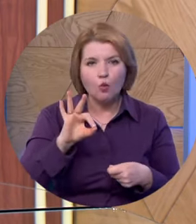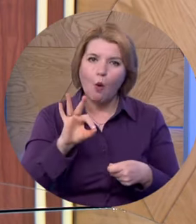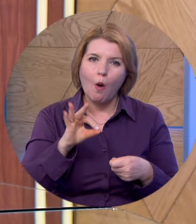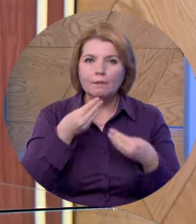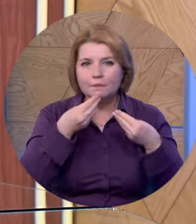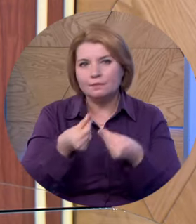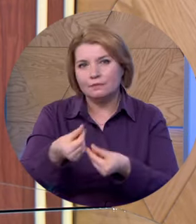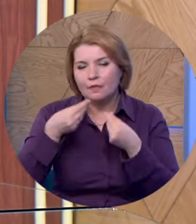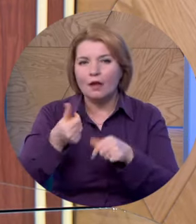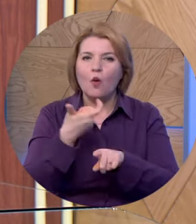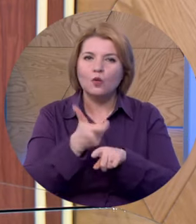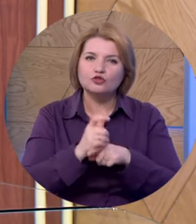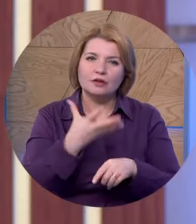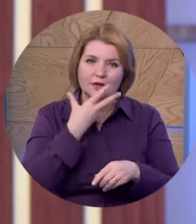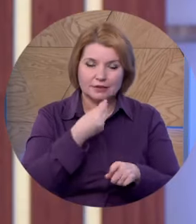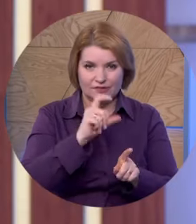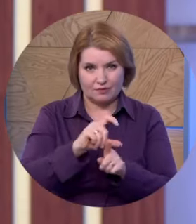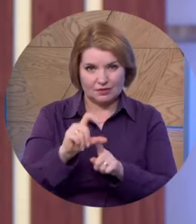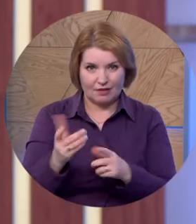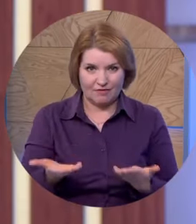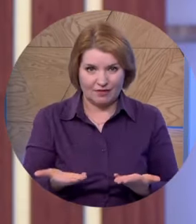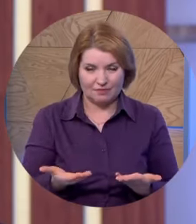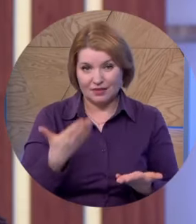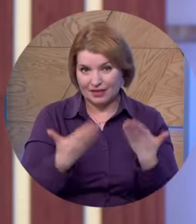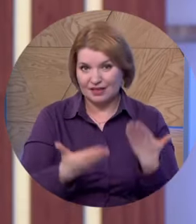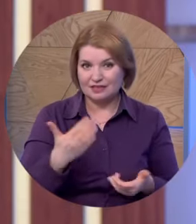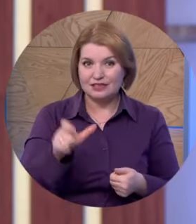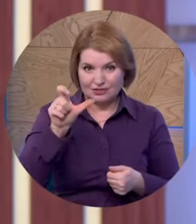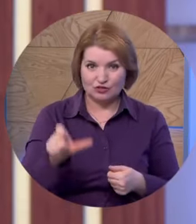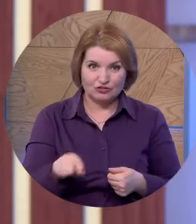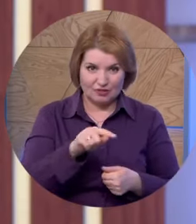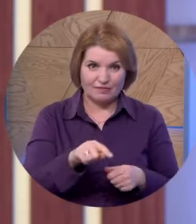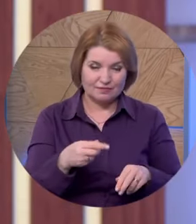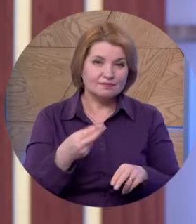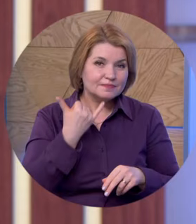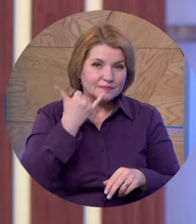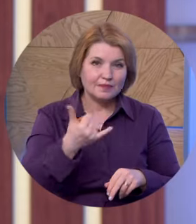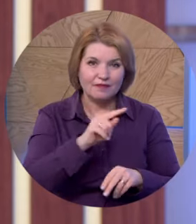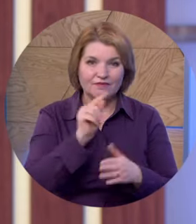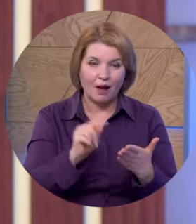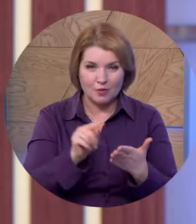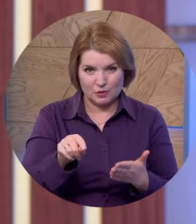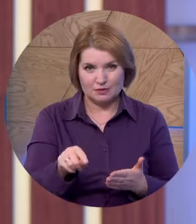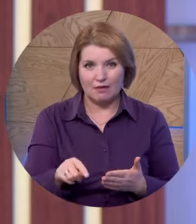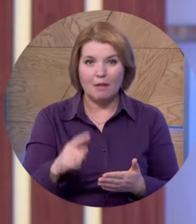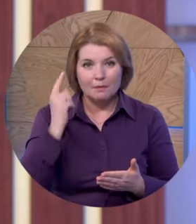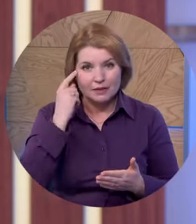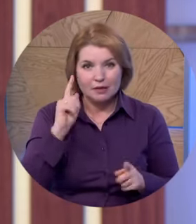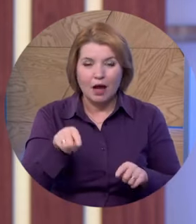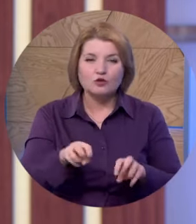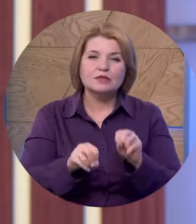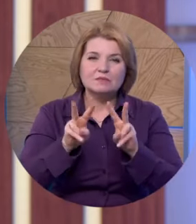очень приятные слова. Если человек, как звонивший сегодня в студию, задававший вопросы, понимает, что это